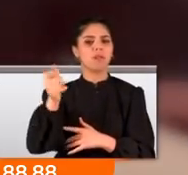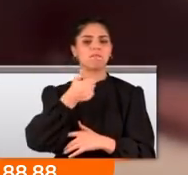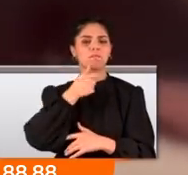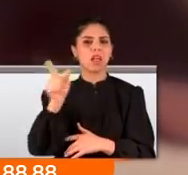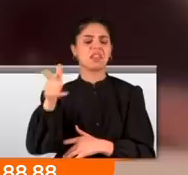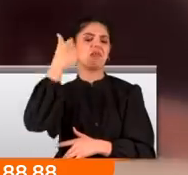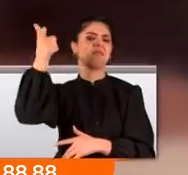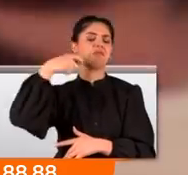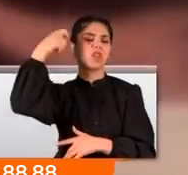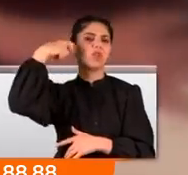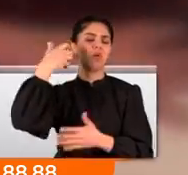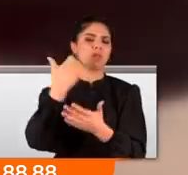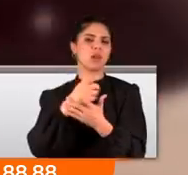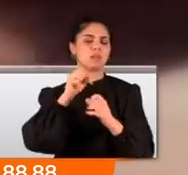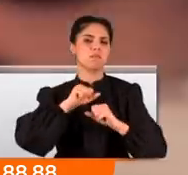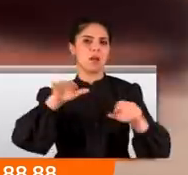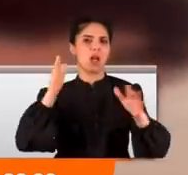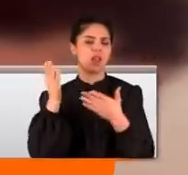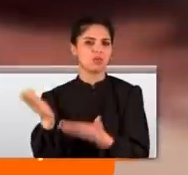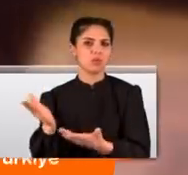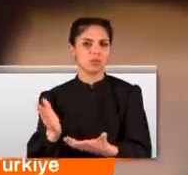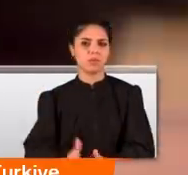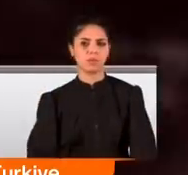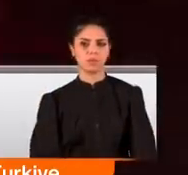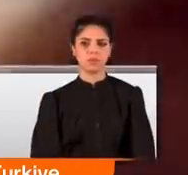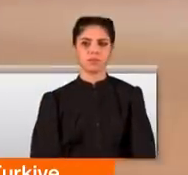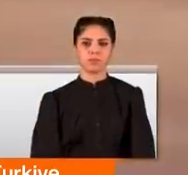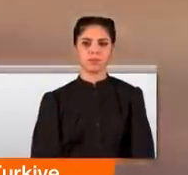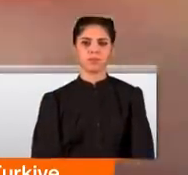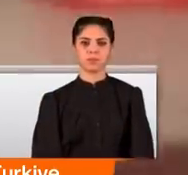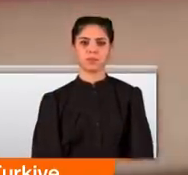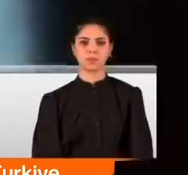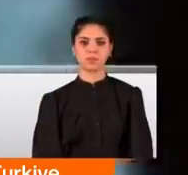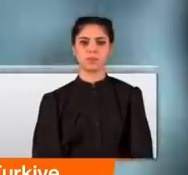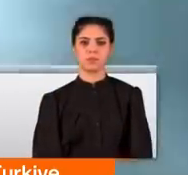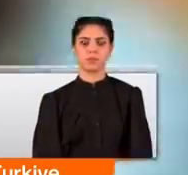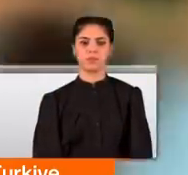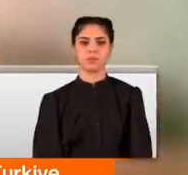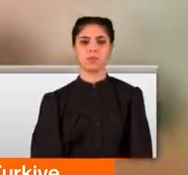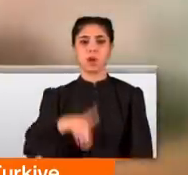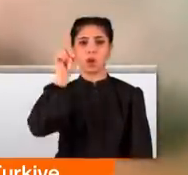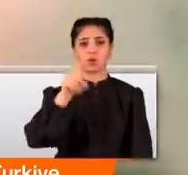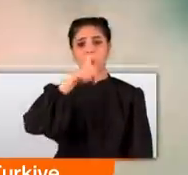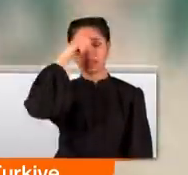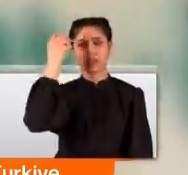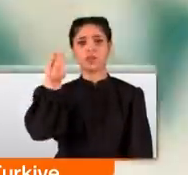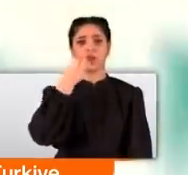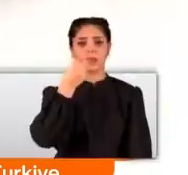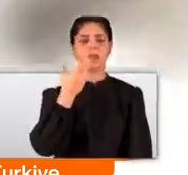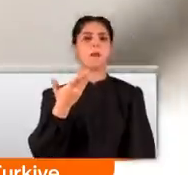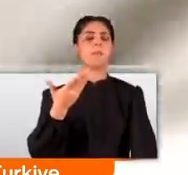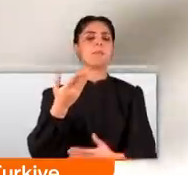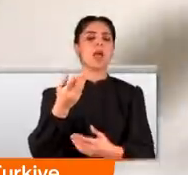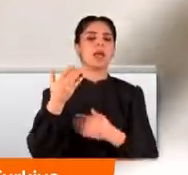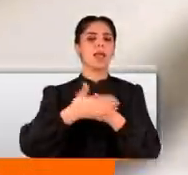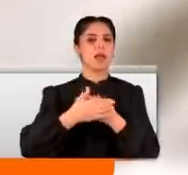saattir arabadayız. Allah rızası için sesimizi duyurun. Gözünüzü seveyim, şurayı açtırın. Önce sıcak yiyecek ve içecek yardımı geldi.